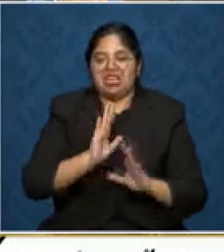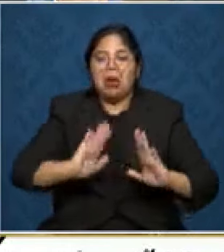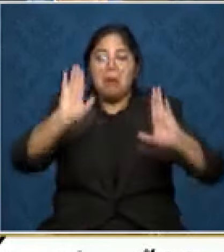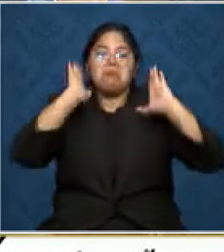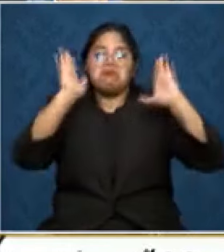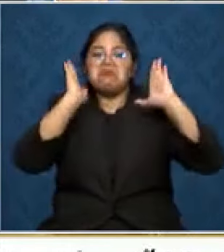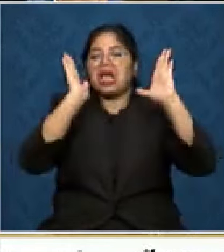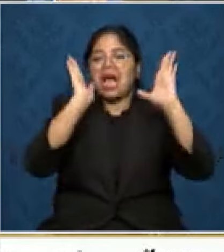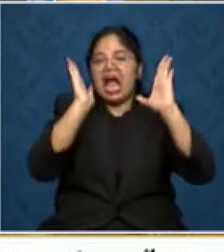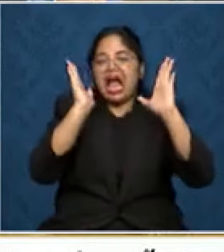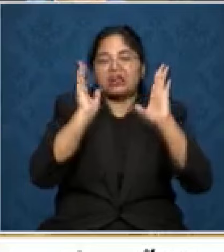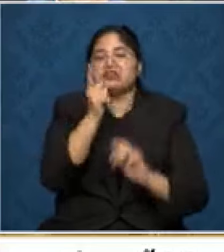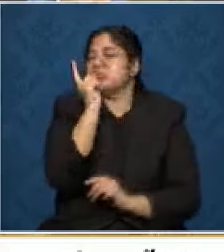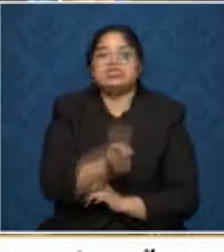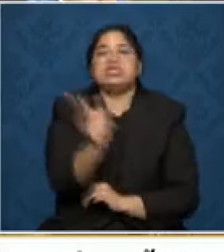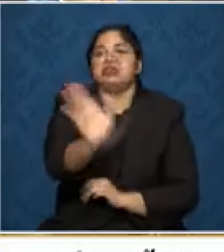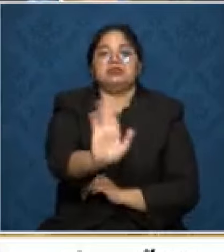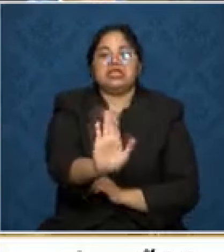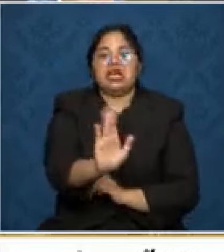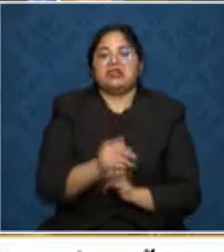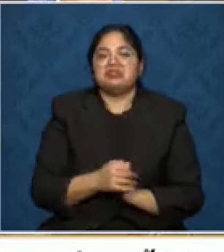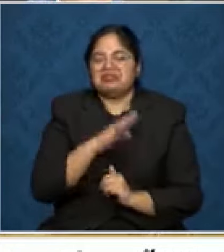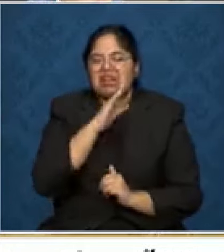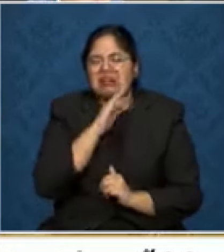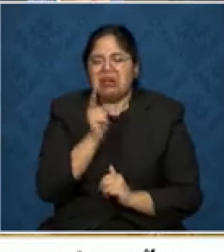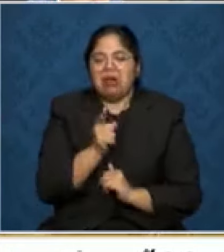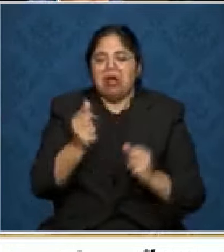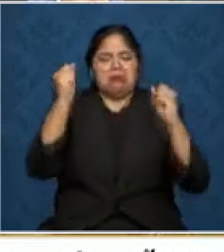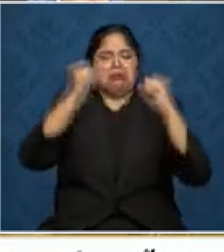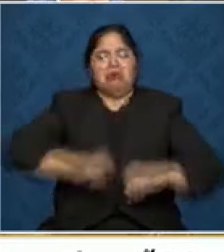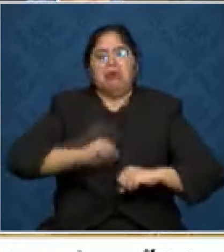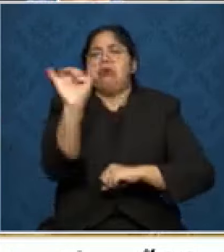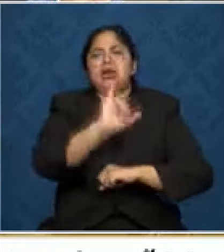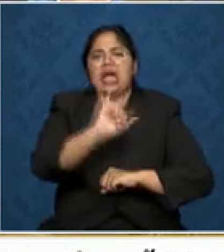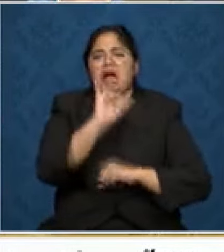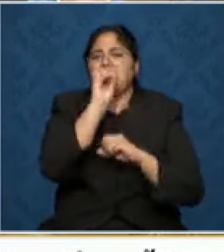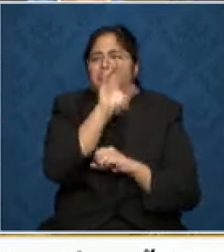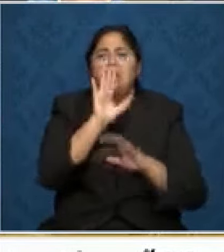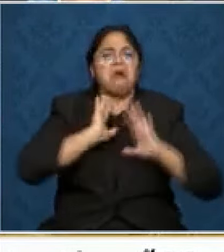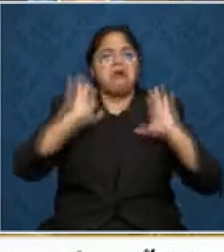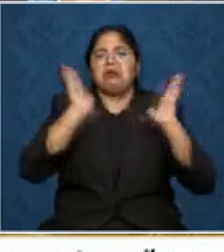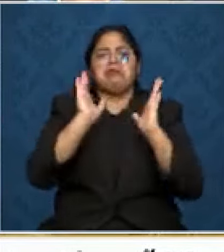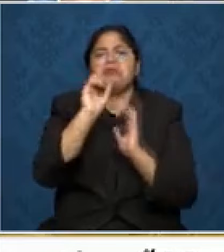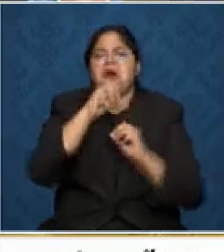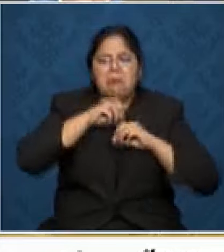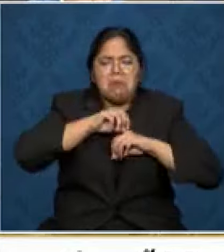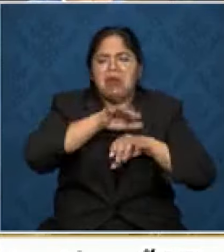ตลาดอะไรที่ยังไม่ใช่ยังไม่ต้องตีปี๊บก็ได้มันเสีย